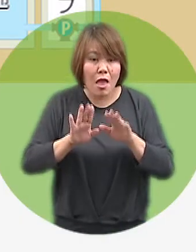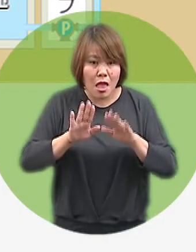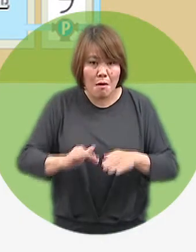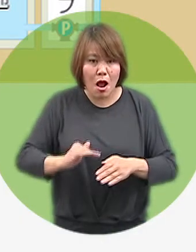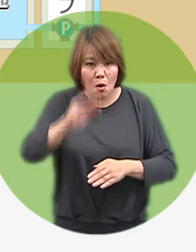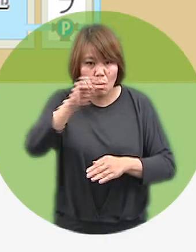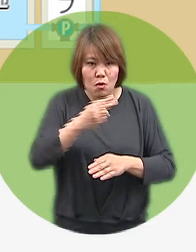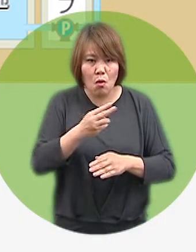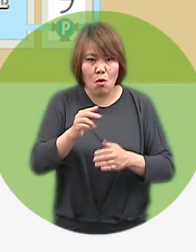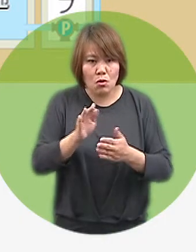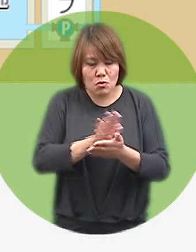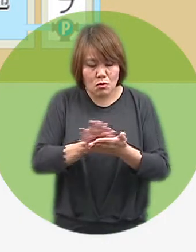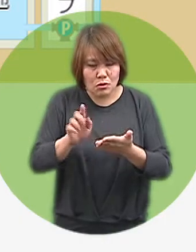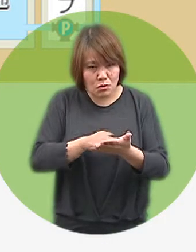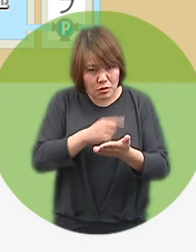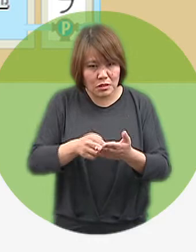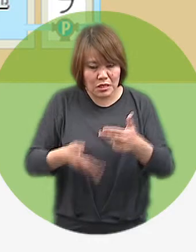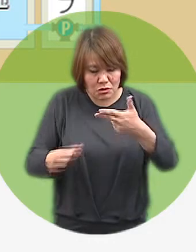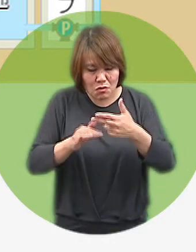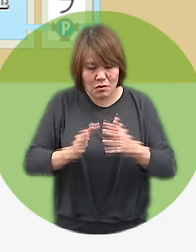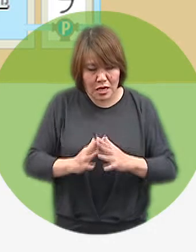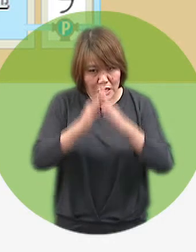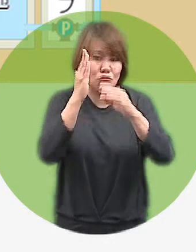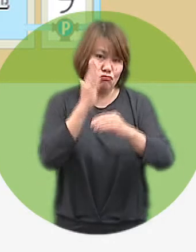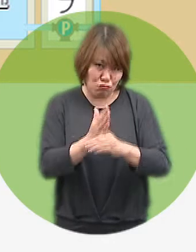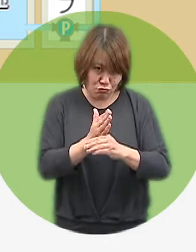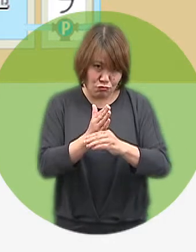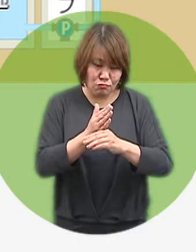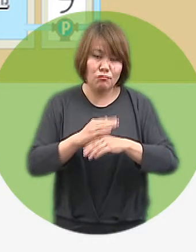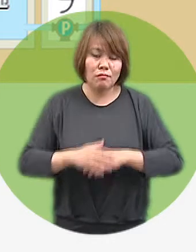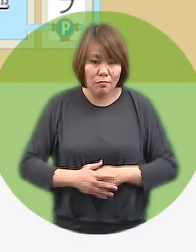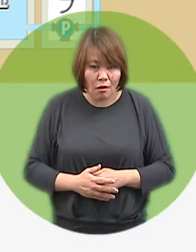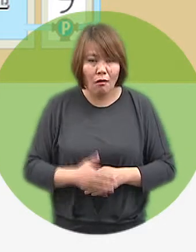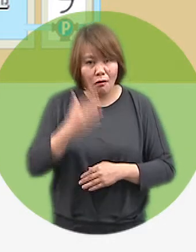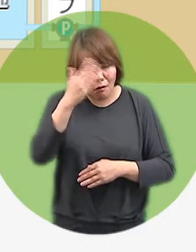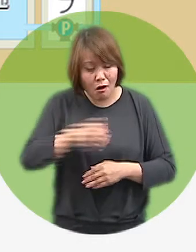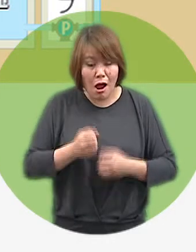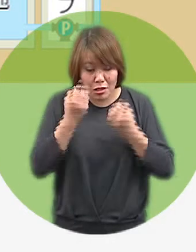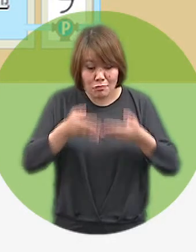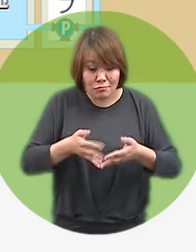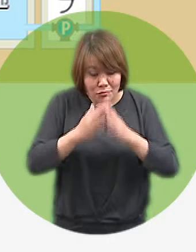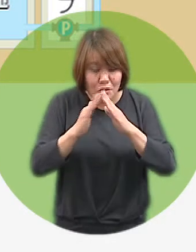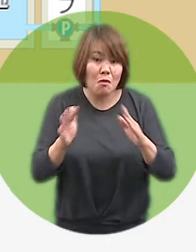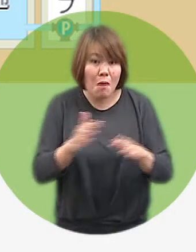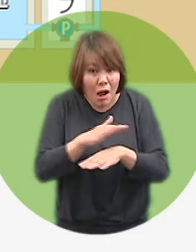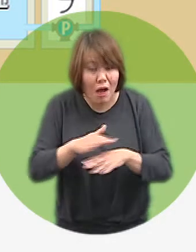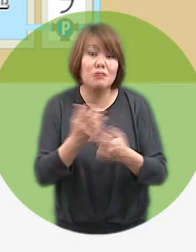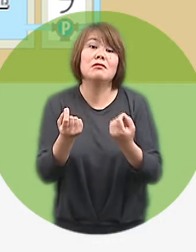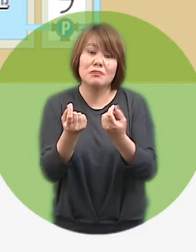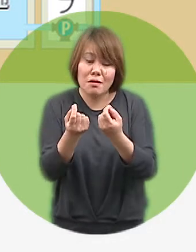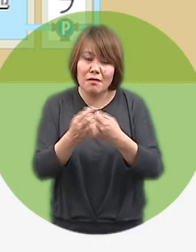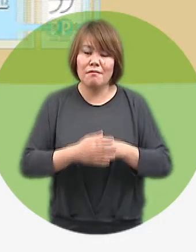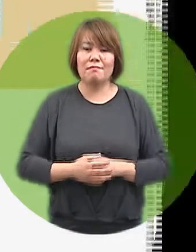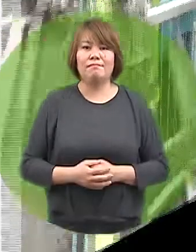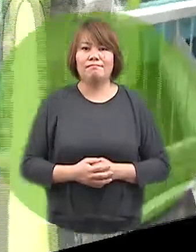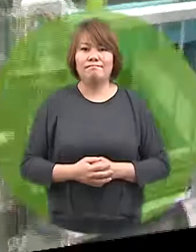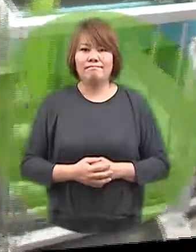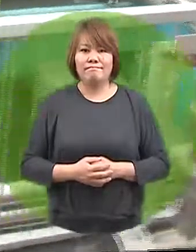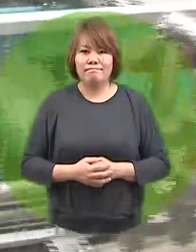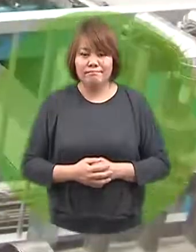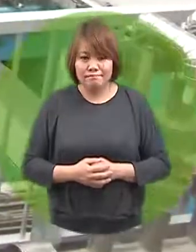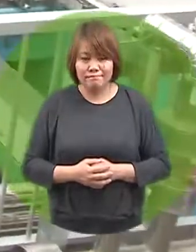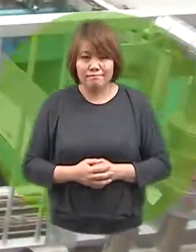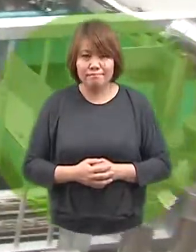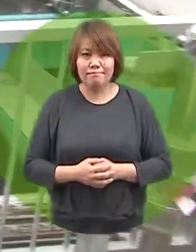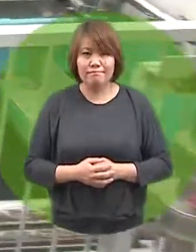度浄水処理施設の建設を進めているところです。 へー、出来たての浄水場なんですね。 はい。